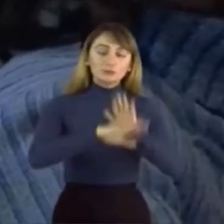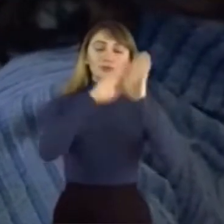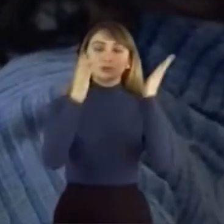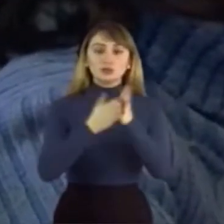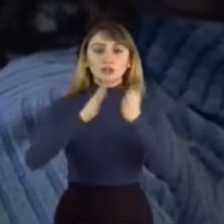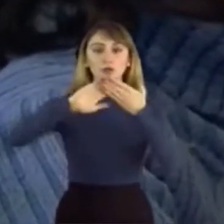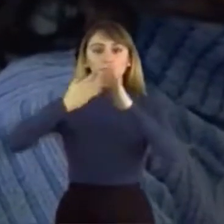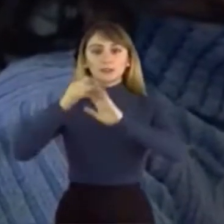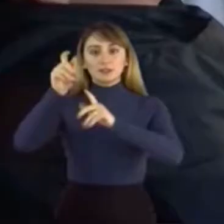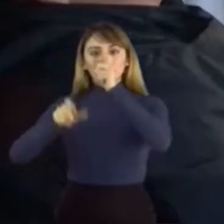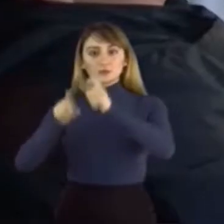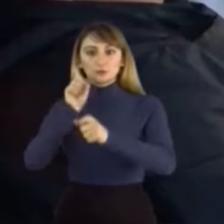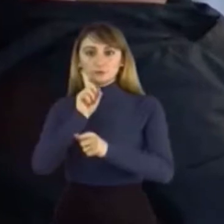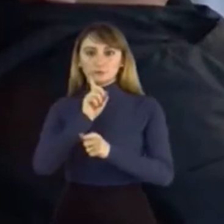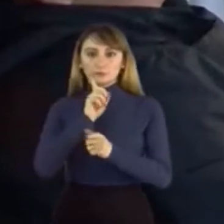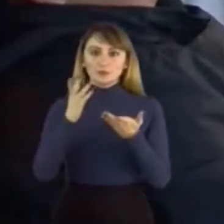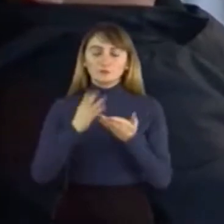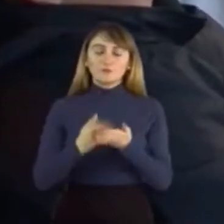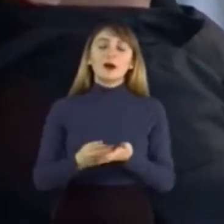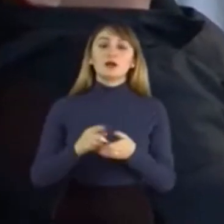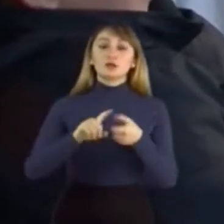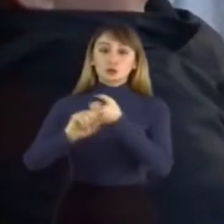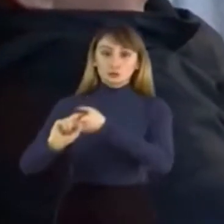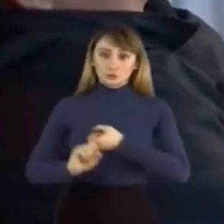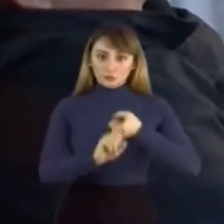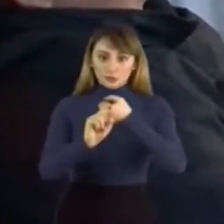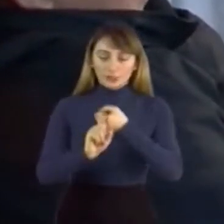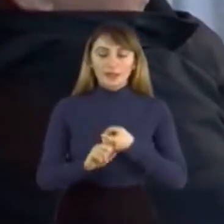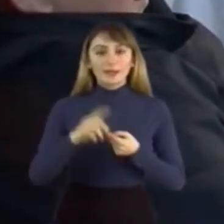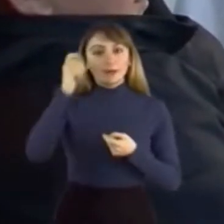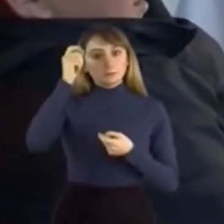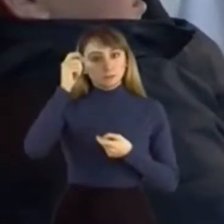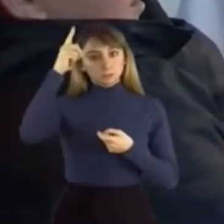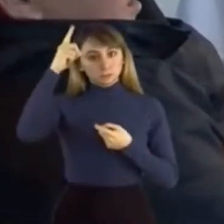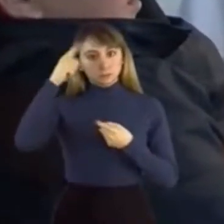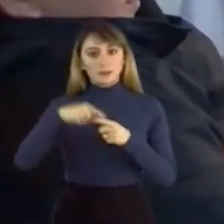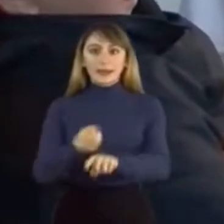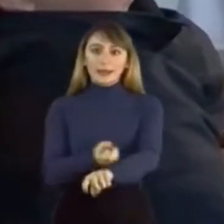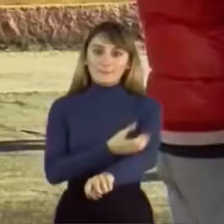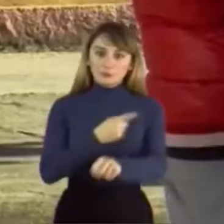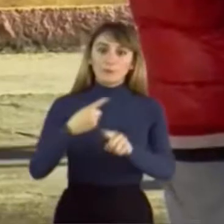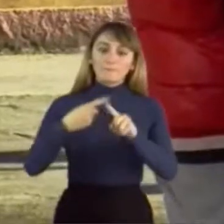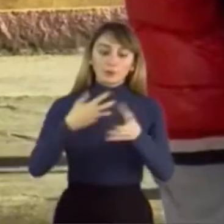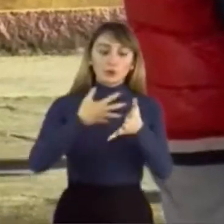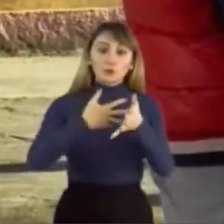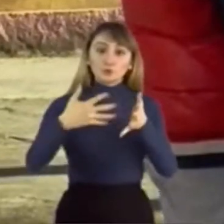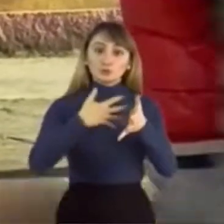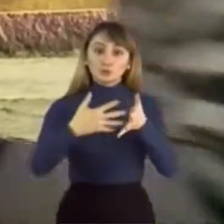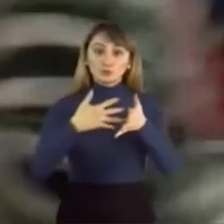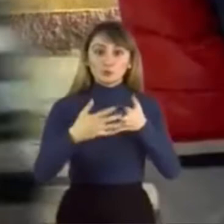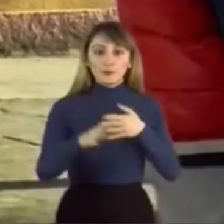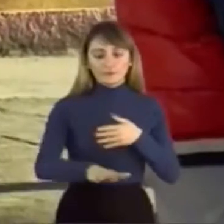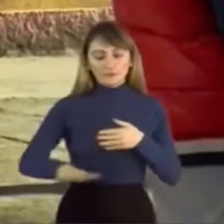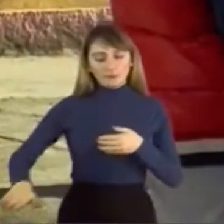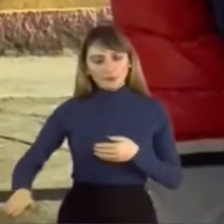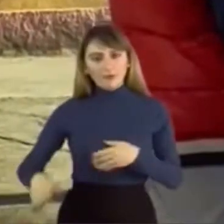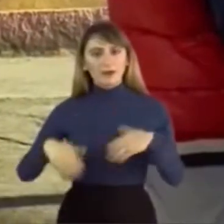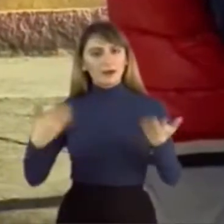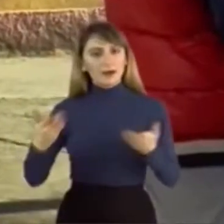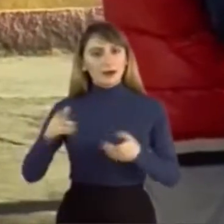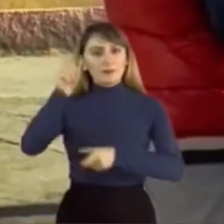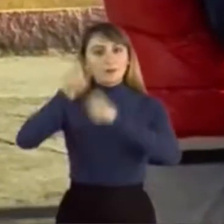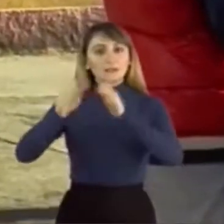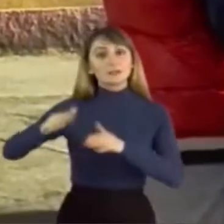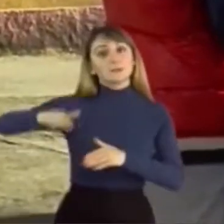aftësive njohëse, sociale, emocionale dhe gjuhësore të fëmijëve apo të rriturve që nuk dëgjojnë.